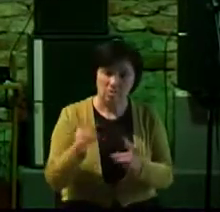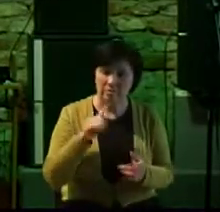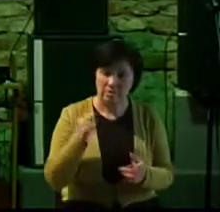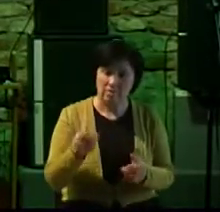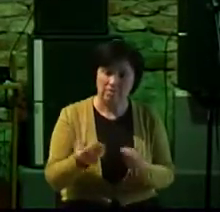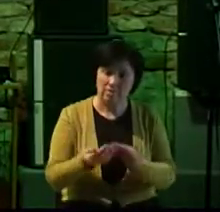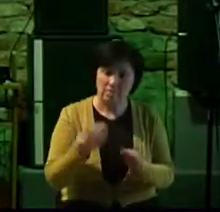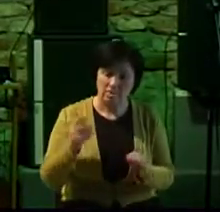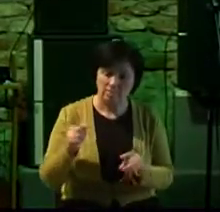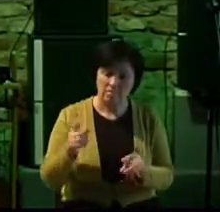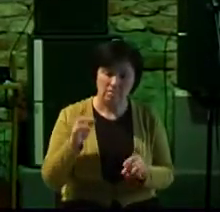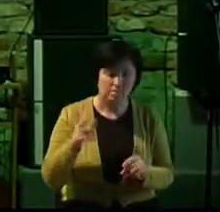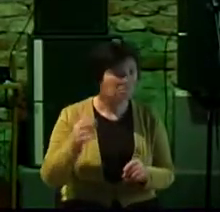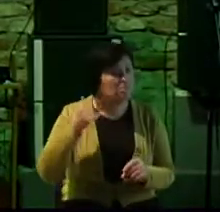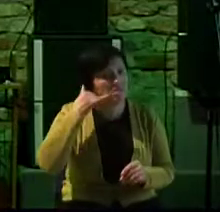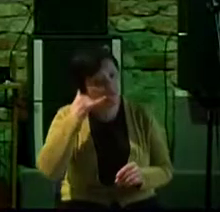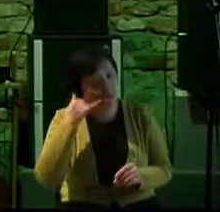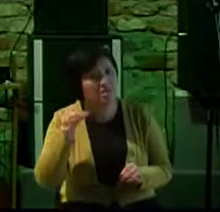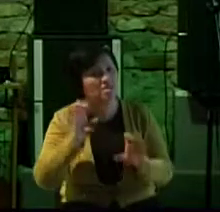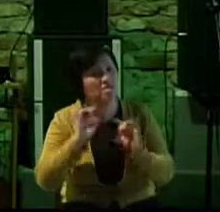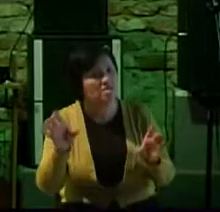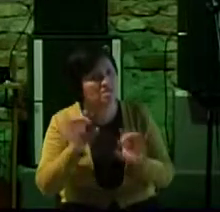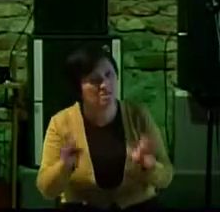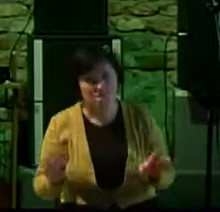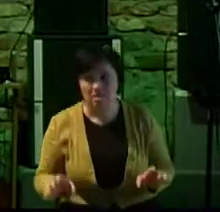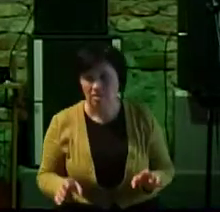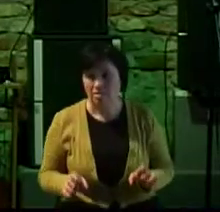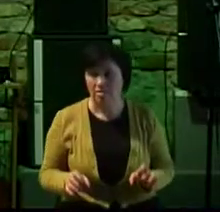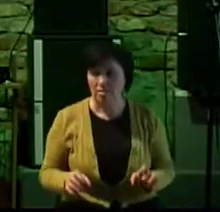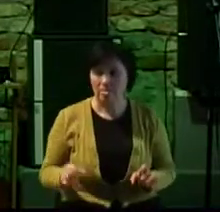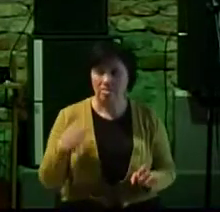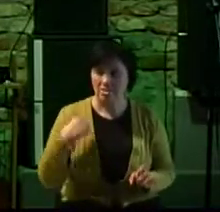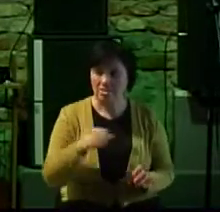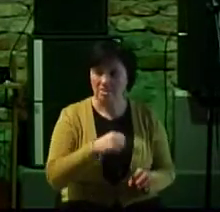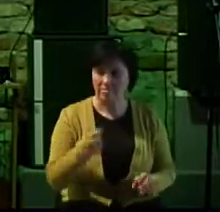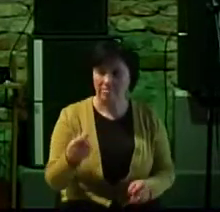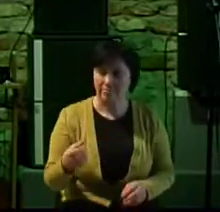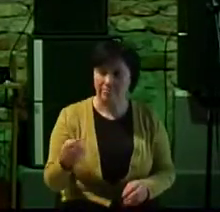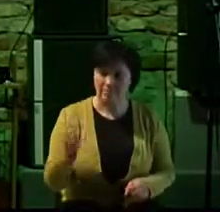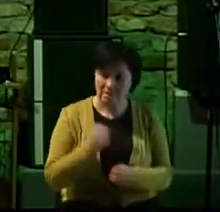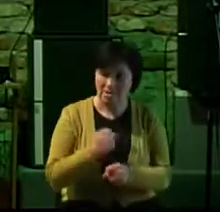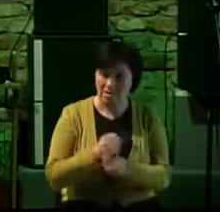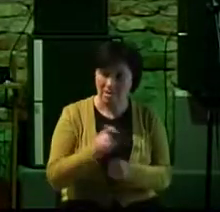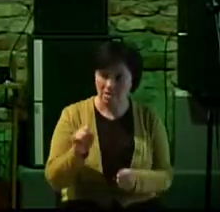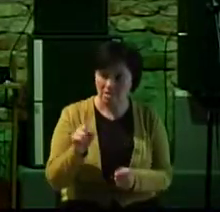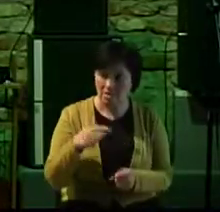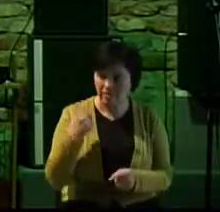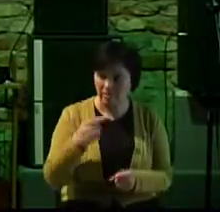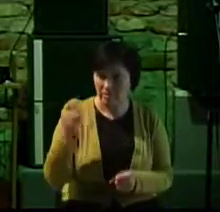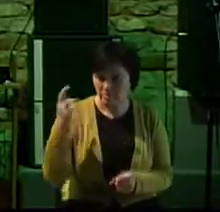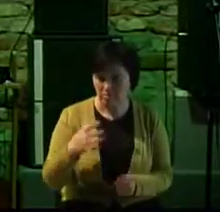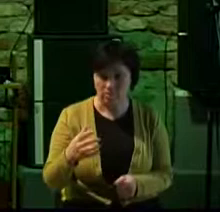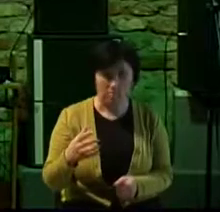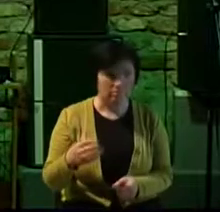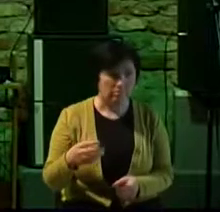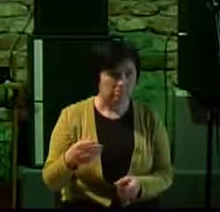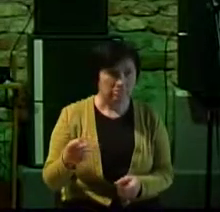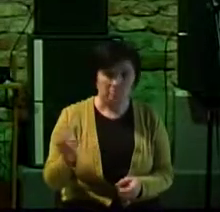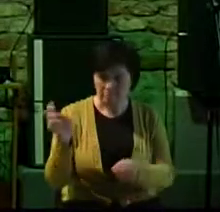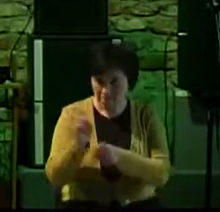прежде чем кому-то звонить и кому-то рассказывать об этом, сделай то, что говорит Господь. Подойди к